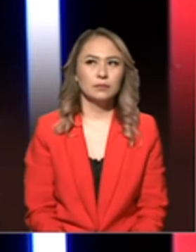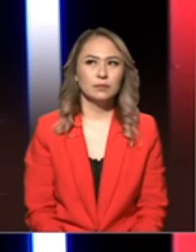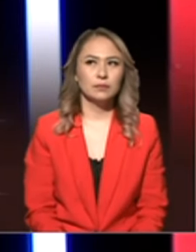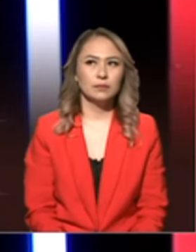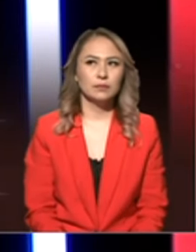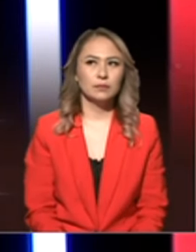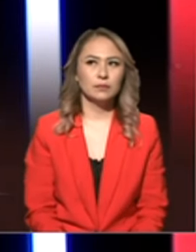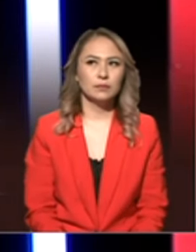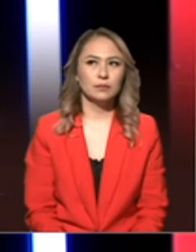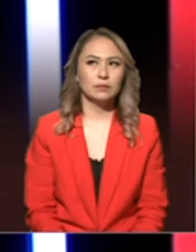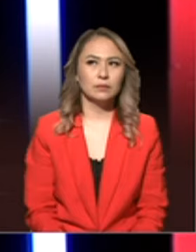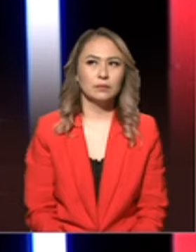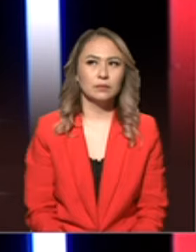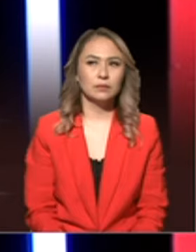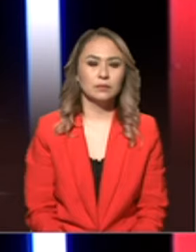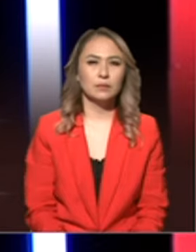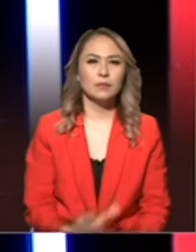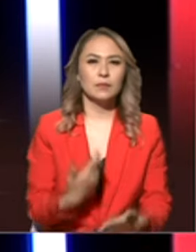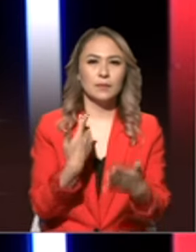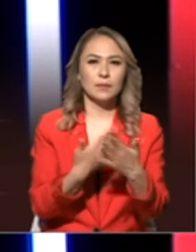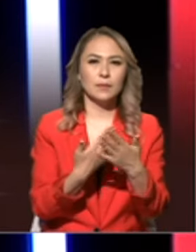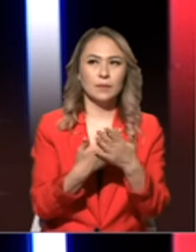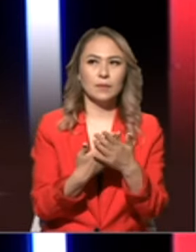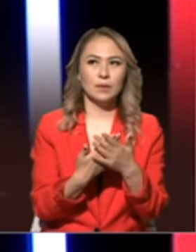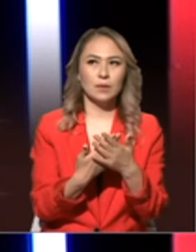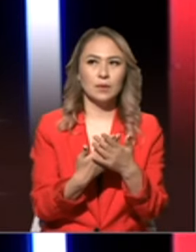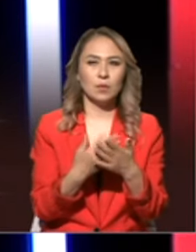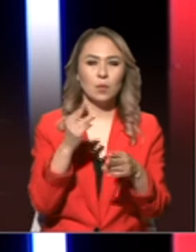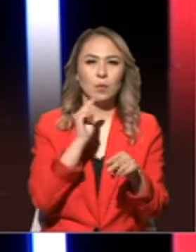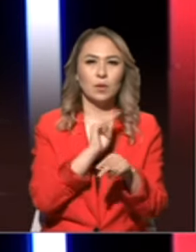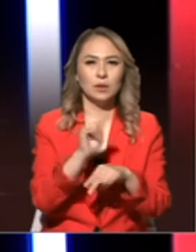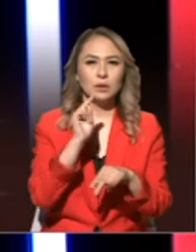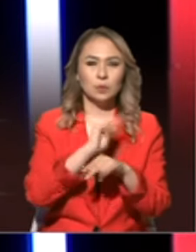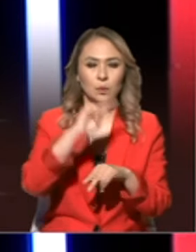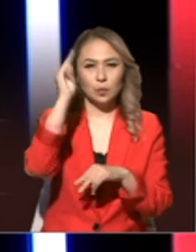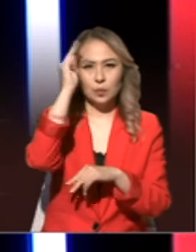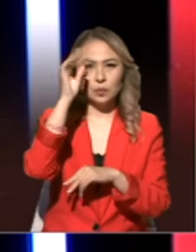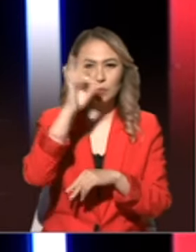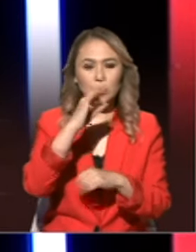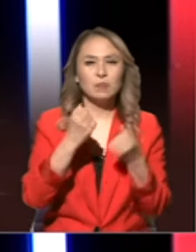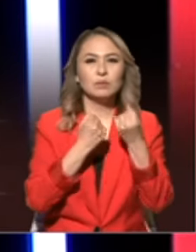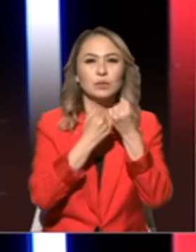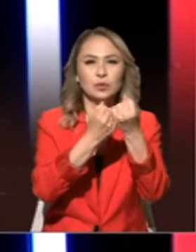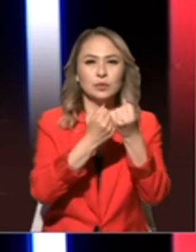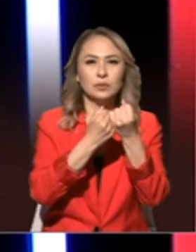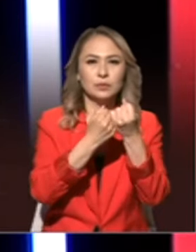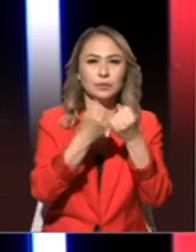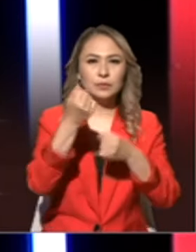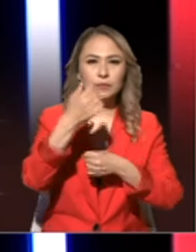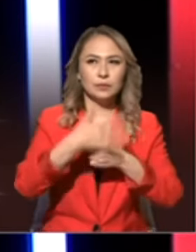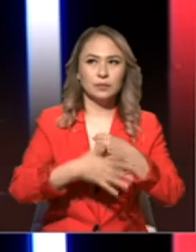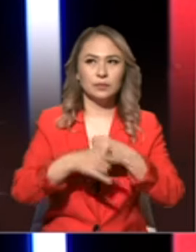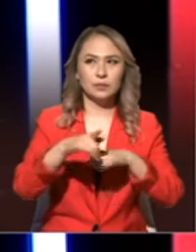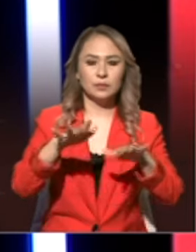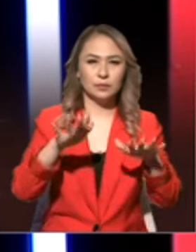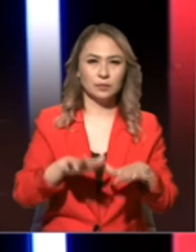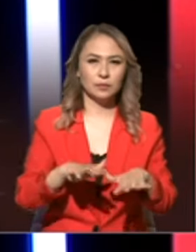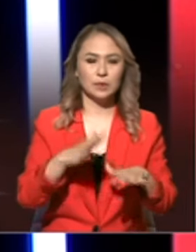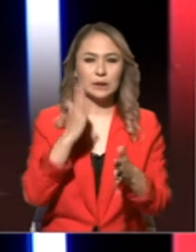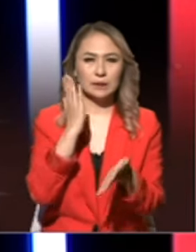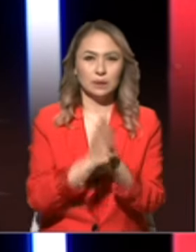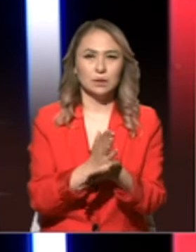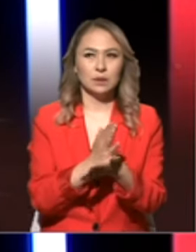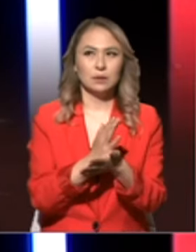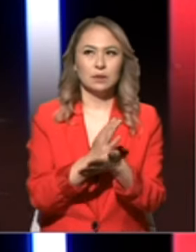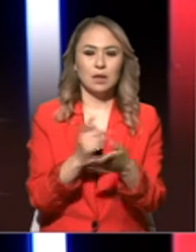Жаңағы мысалға ырықтандыру орталықтар дейміз ғой, үйрету орталықтар деп отырмыз, қолдау орталық деп отырмыз. Бұндай орталықтар жоқ емес, бар